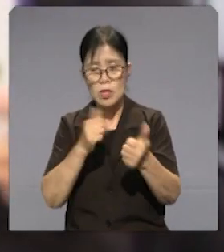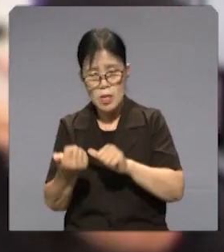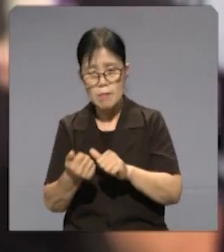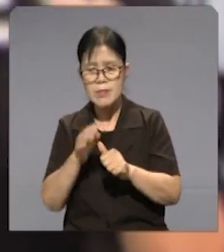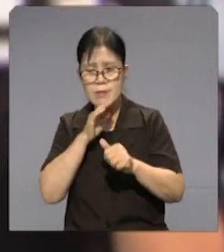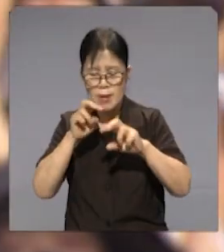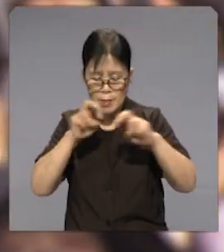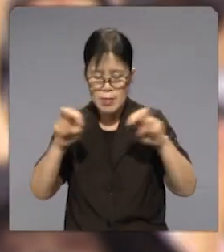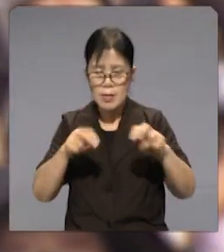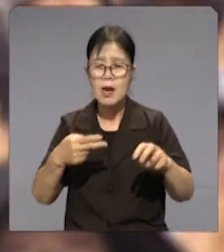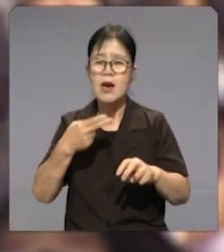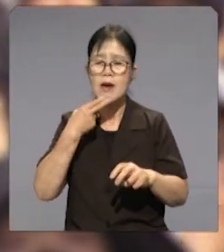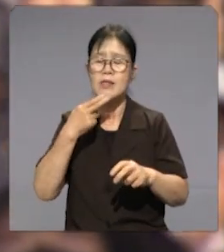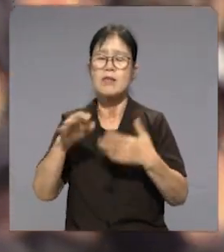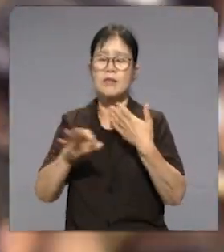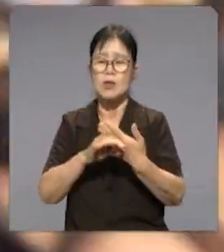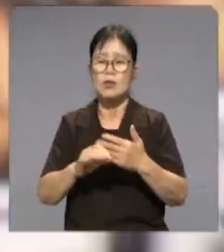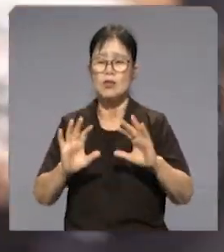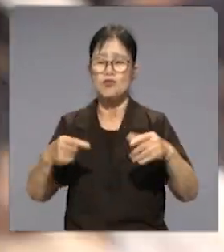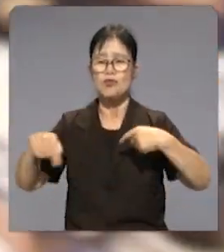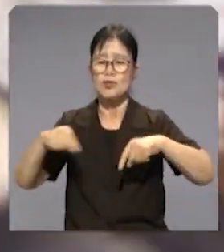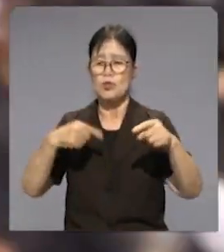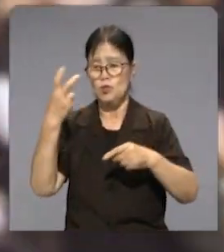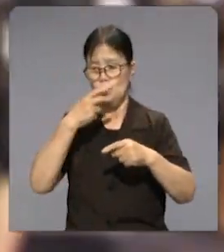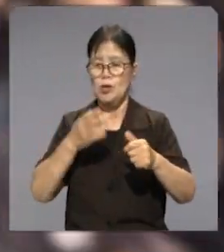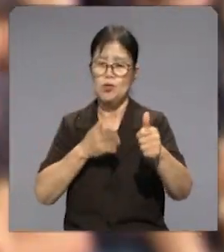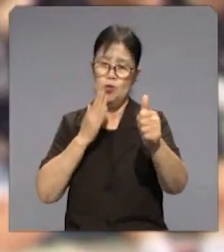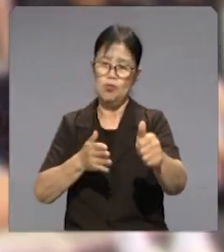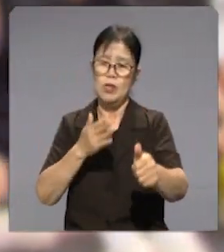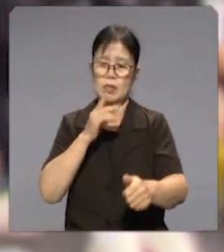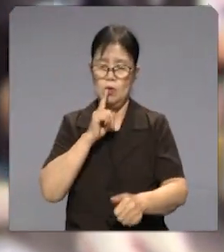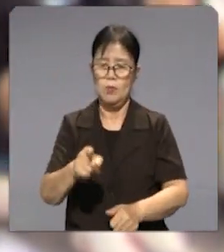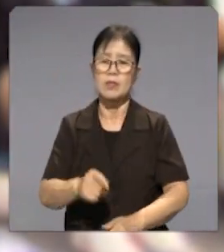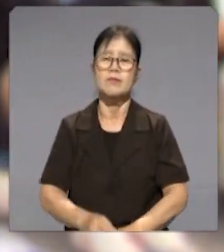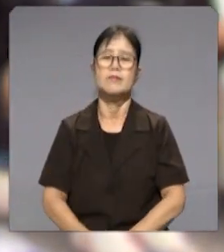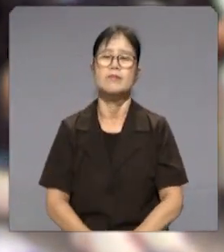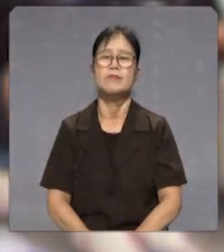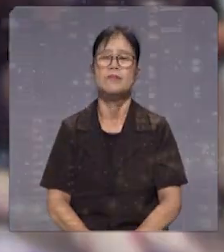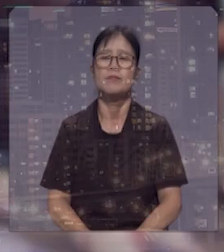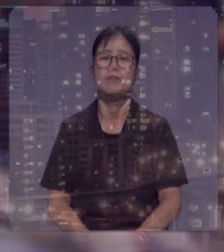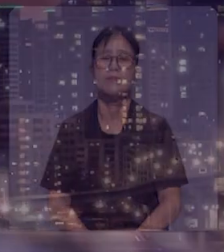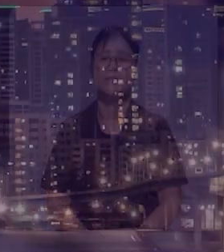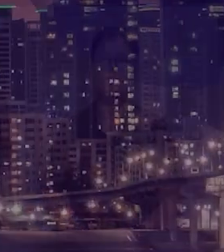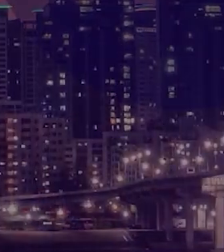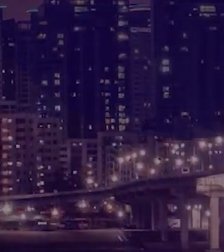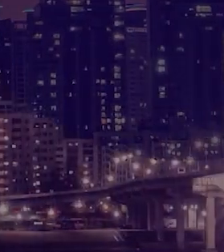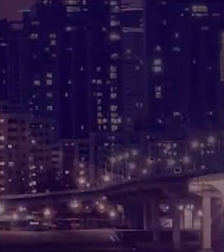국정조사를 요구할 수도 있다고 밝혔습니다. OBS 뉴스 이상호입니다.